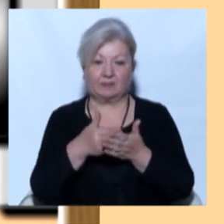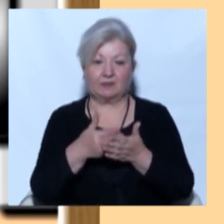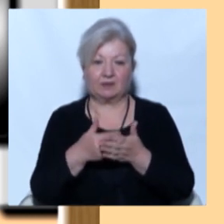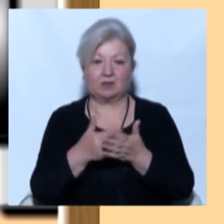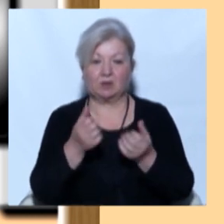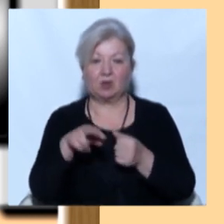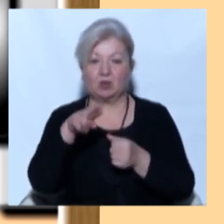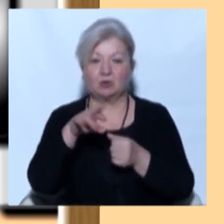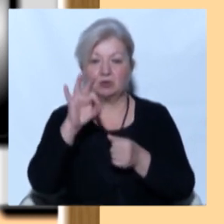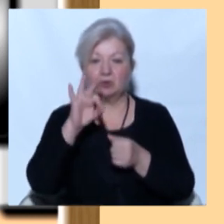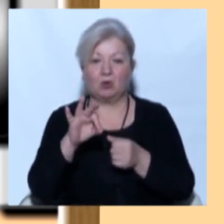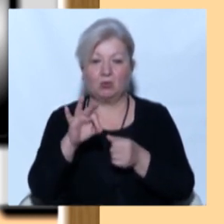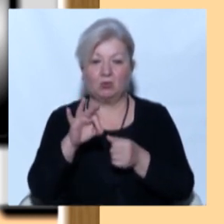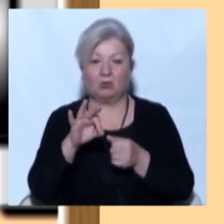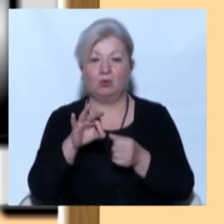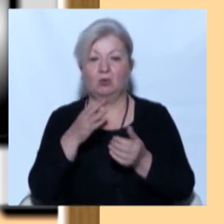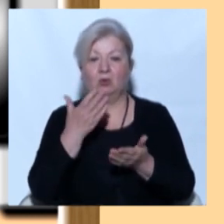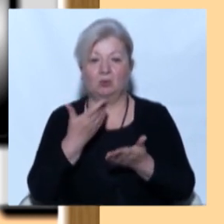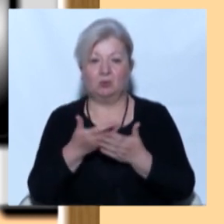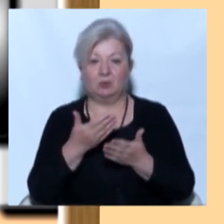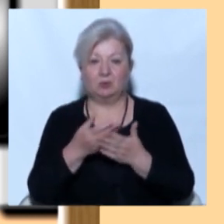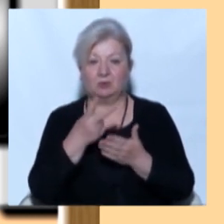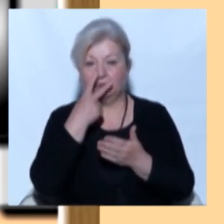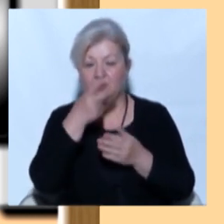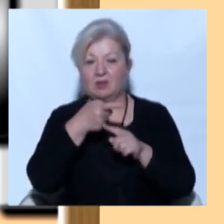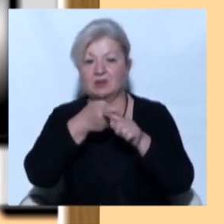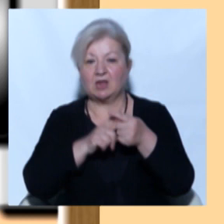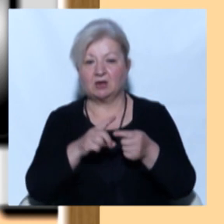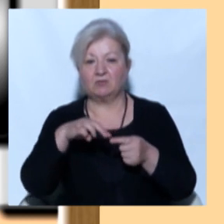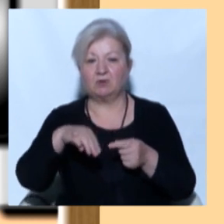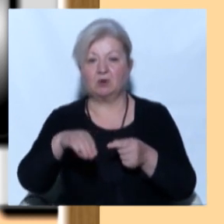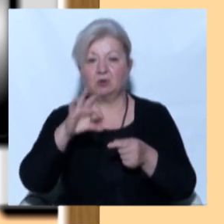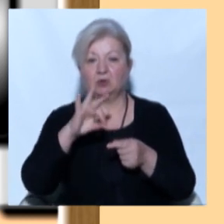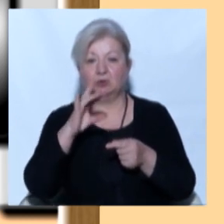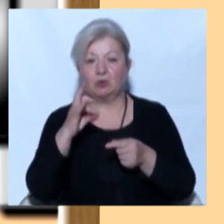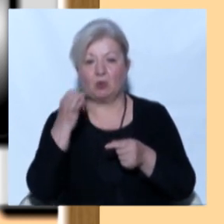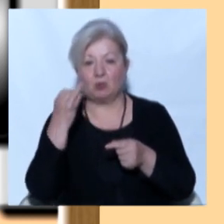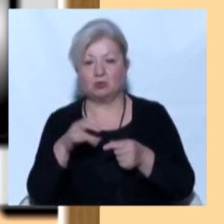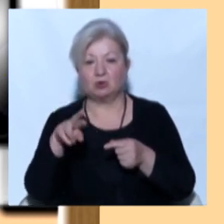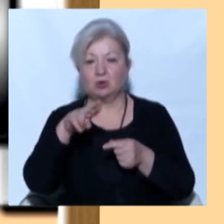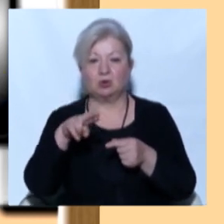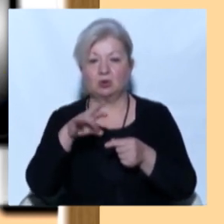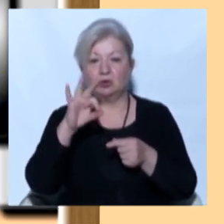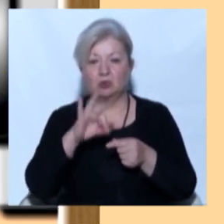ხო? ნახევარ ტონებში დო ძიეზი, იგივე ვთქვათ სი,